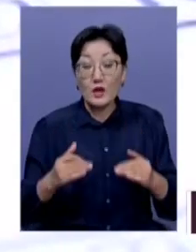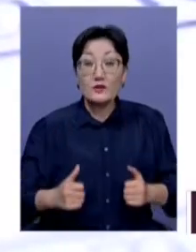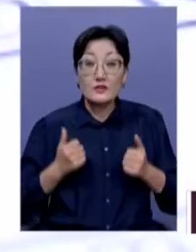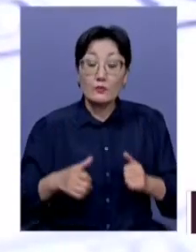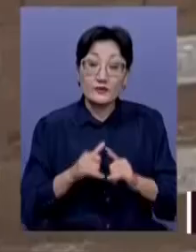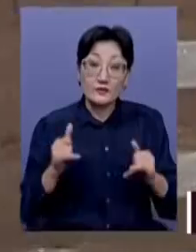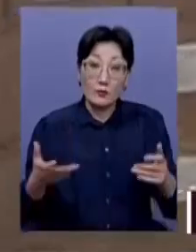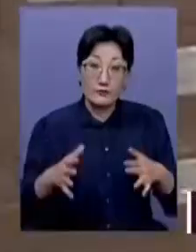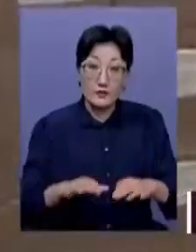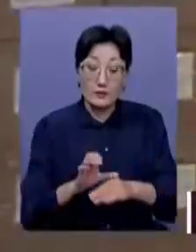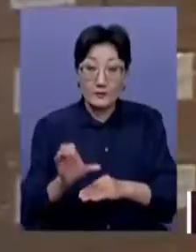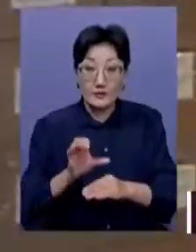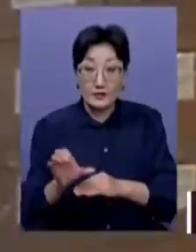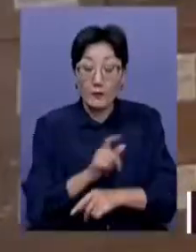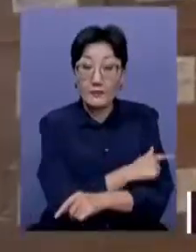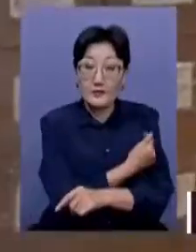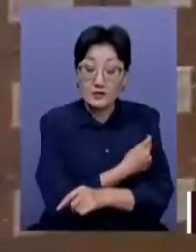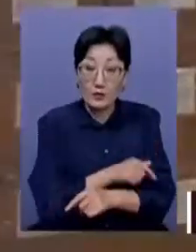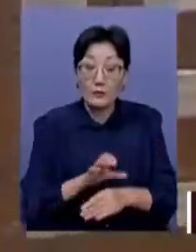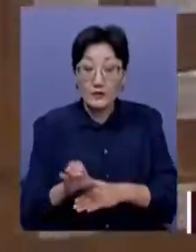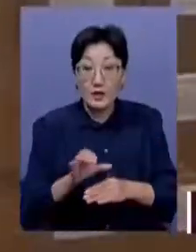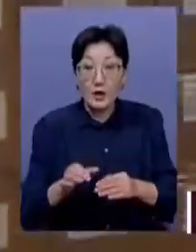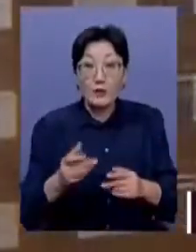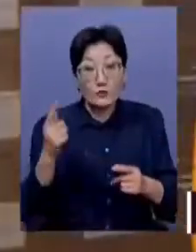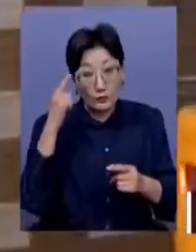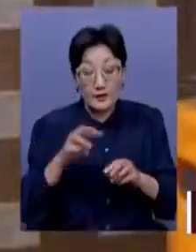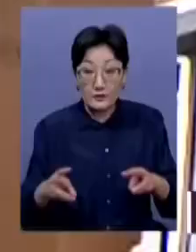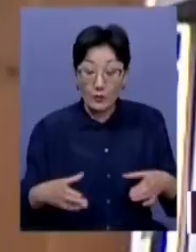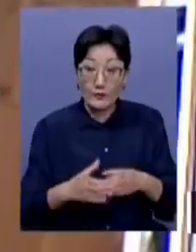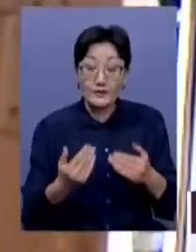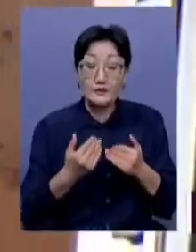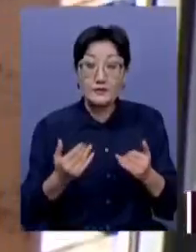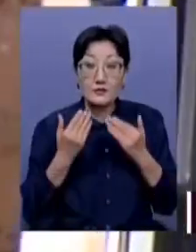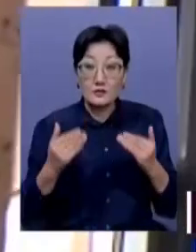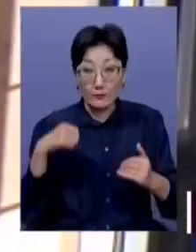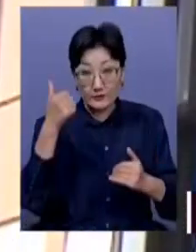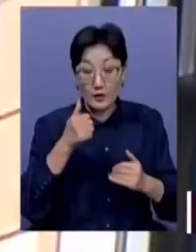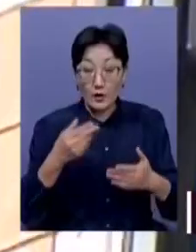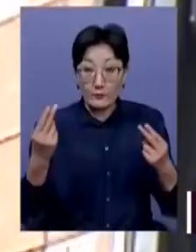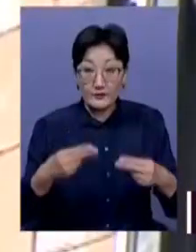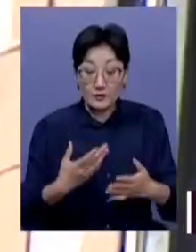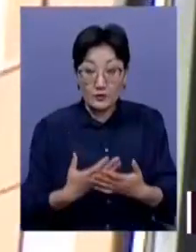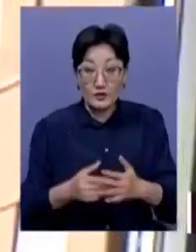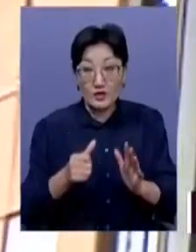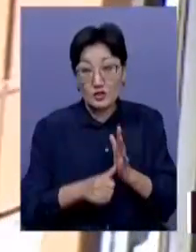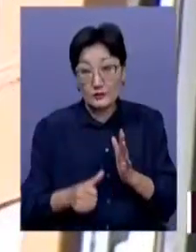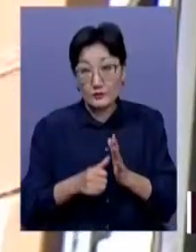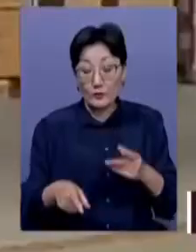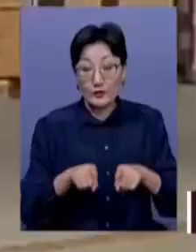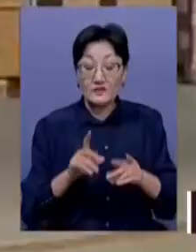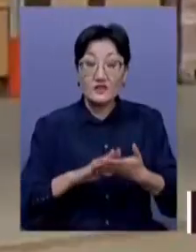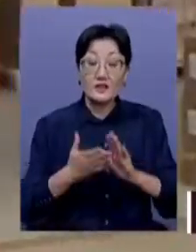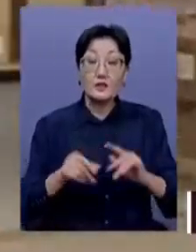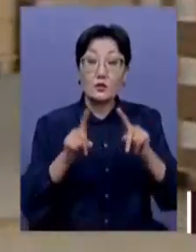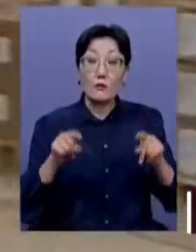для развития местного производства медикаментов, считают в правительстве. За последние годы Минздрав подписал порядка 60 таких